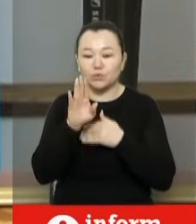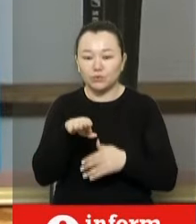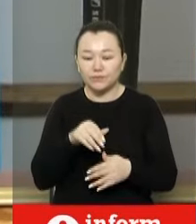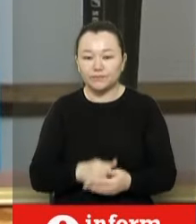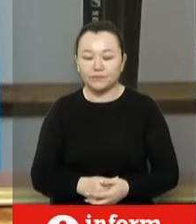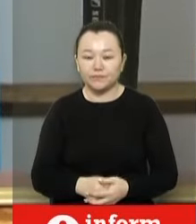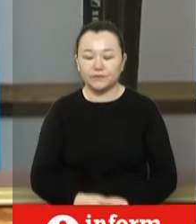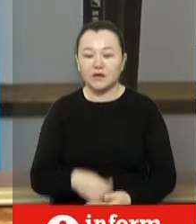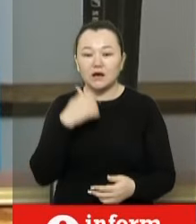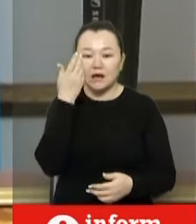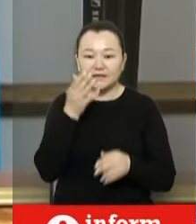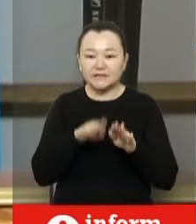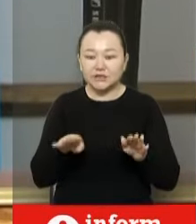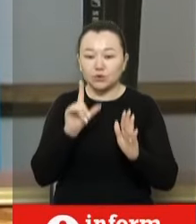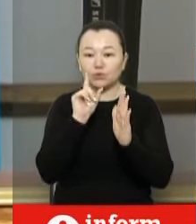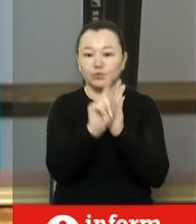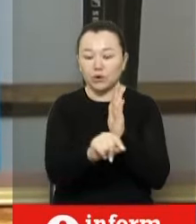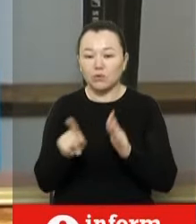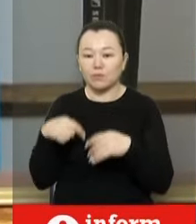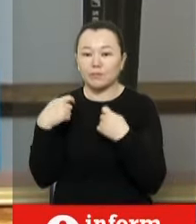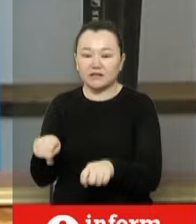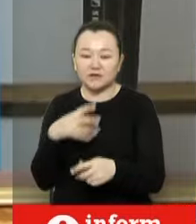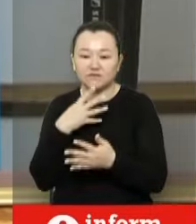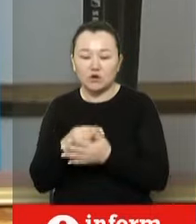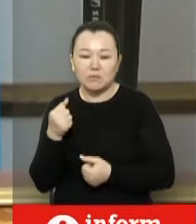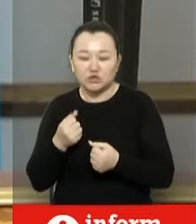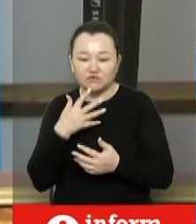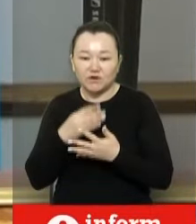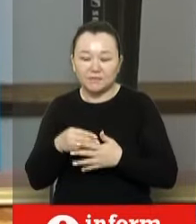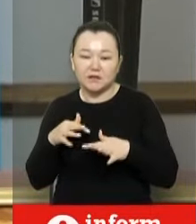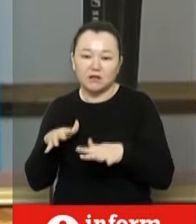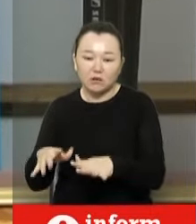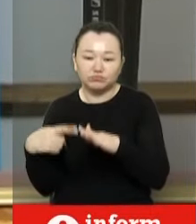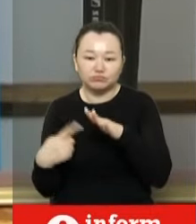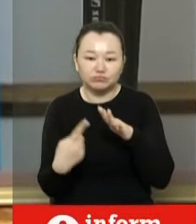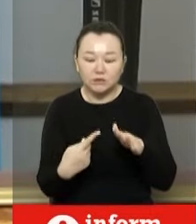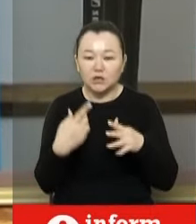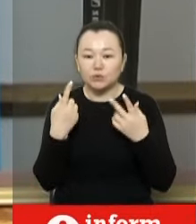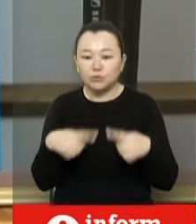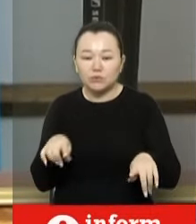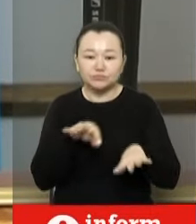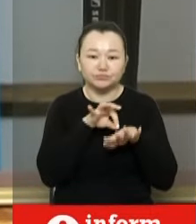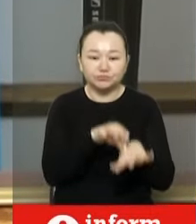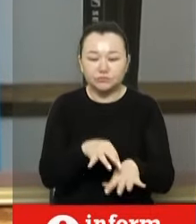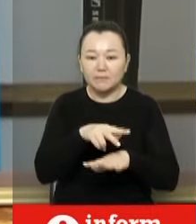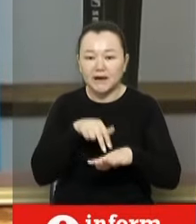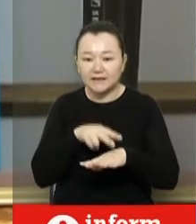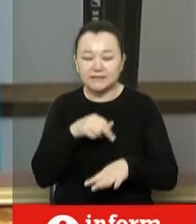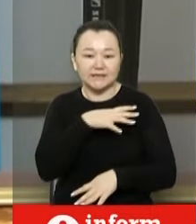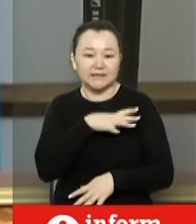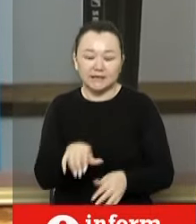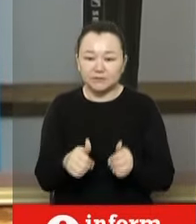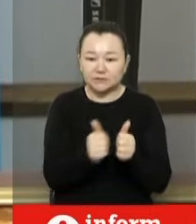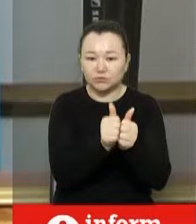делами когда дети уезжали он продавал машину по своим делам ездил никакого сопровождения со стороны полиции не было